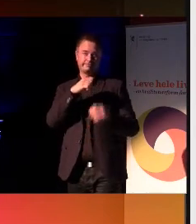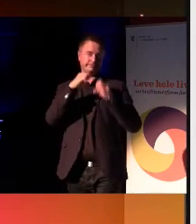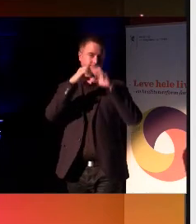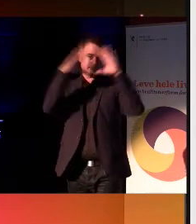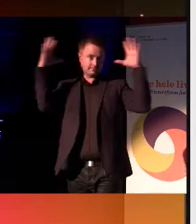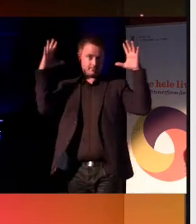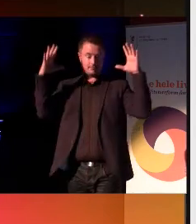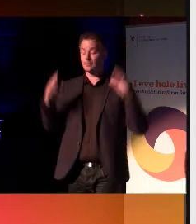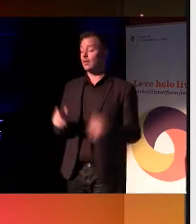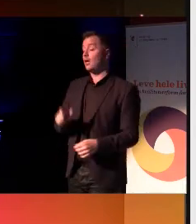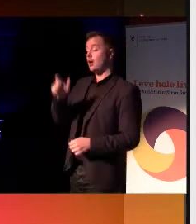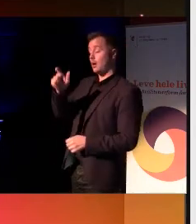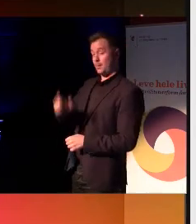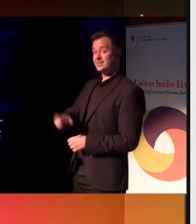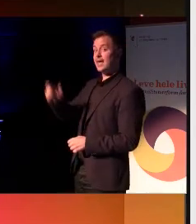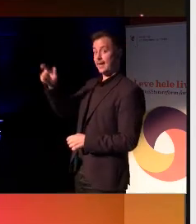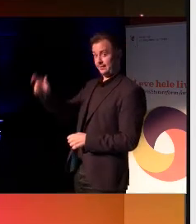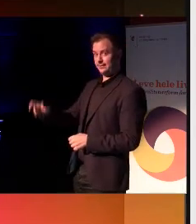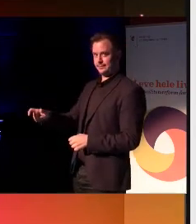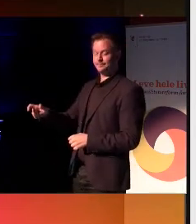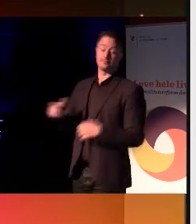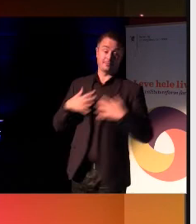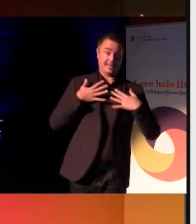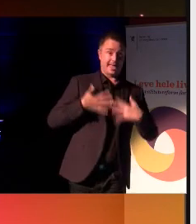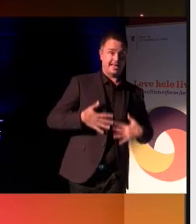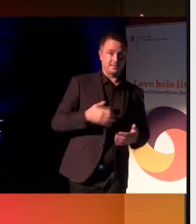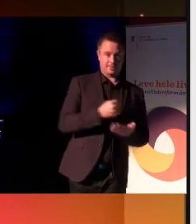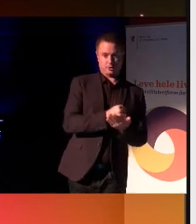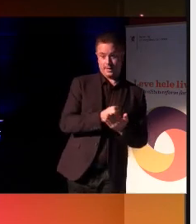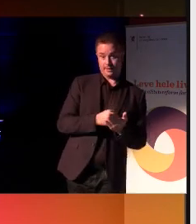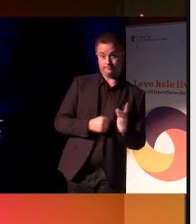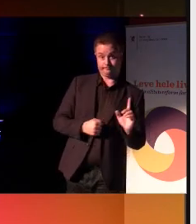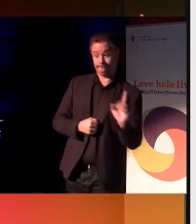pasientene, når helsepersonellet kommer på jobb,